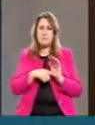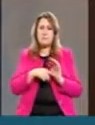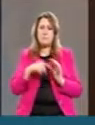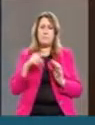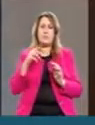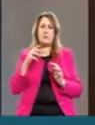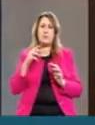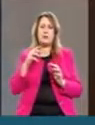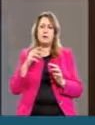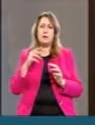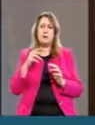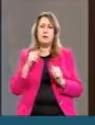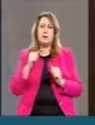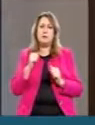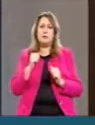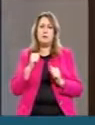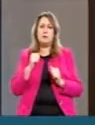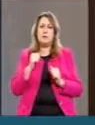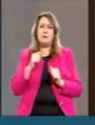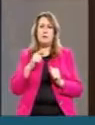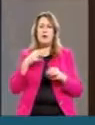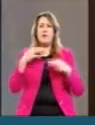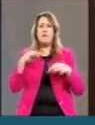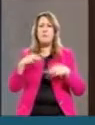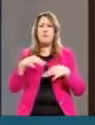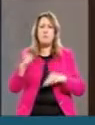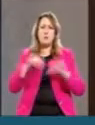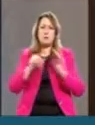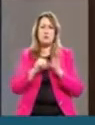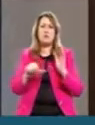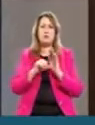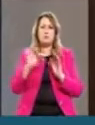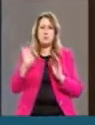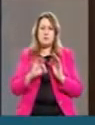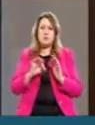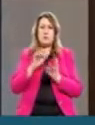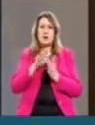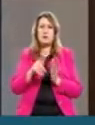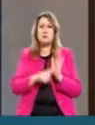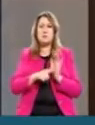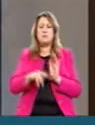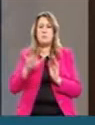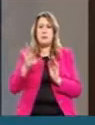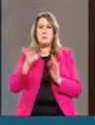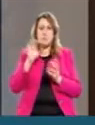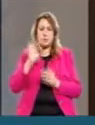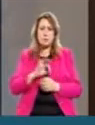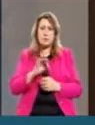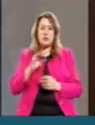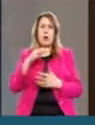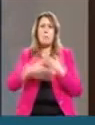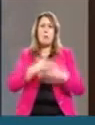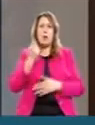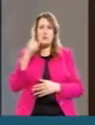на 24%, легковых автомобилей более чем 56%, тракторов на 75%, комбайнов на